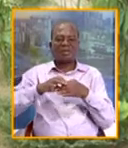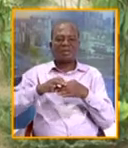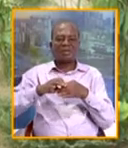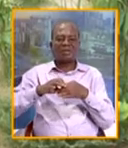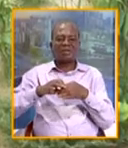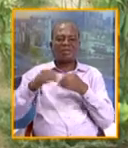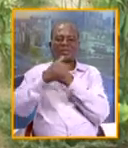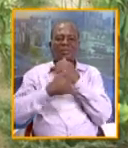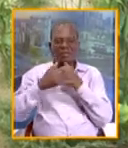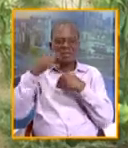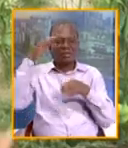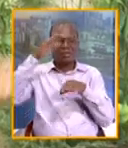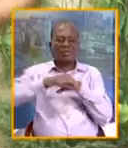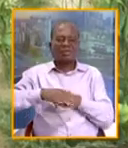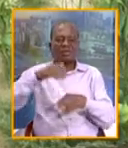1